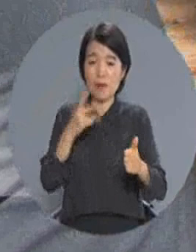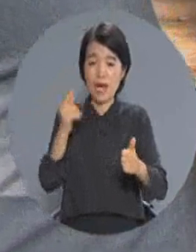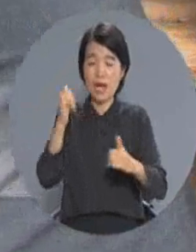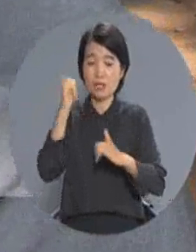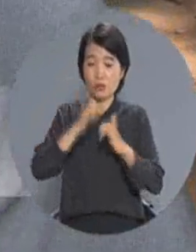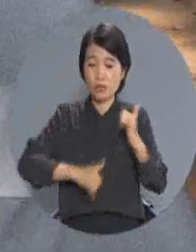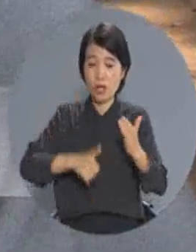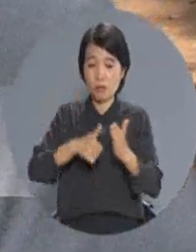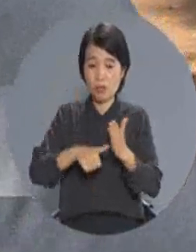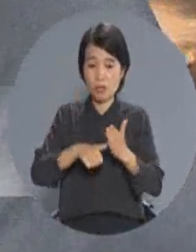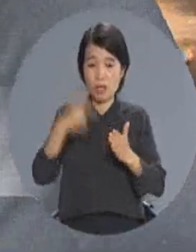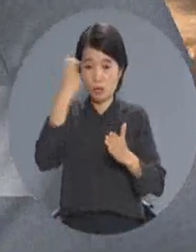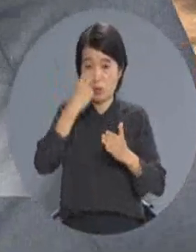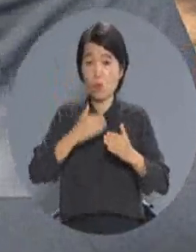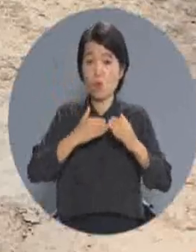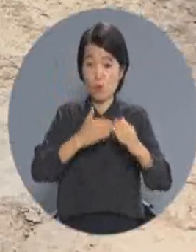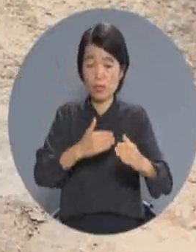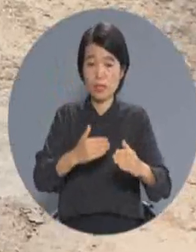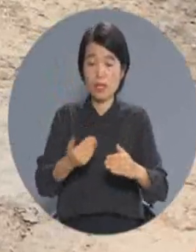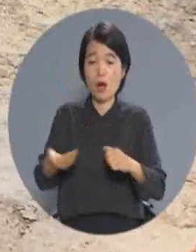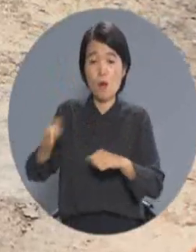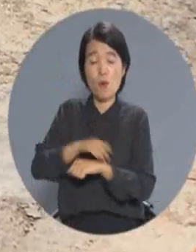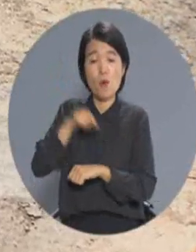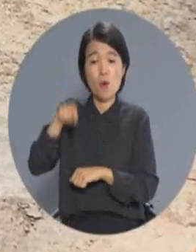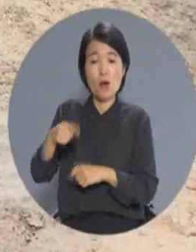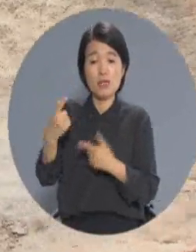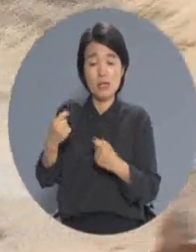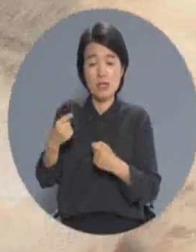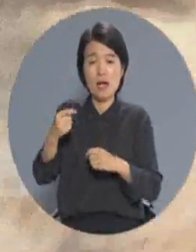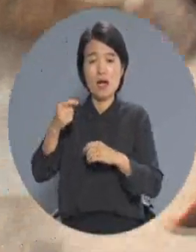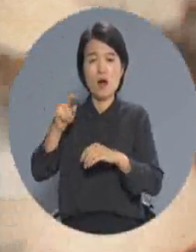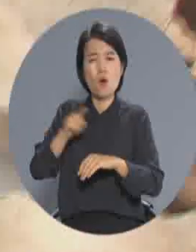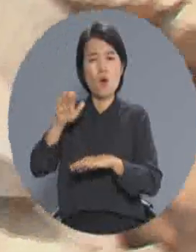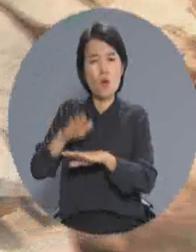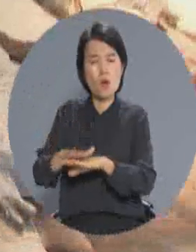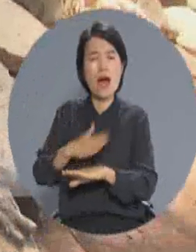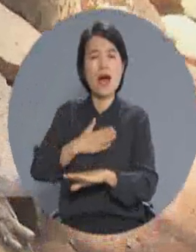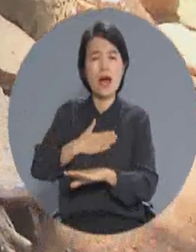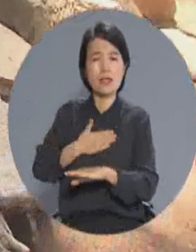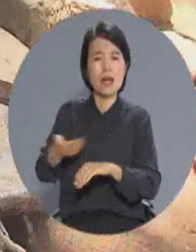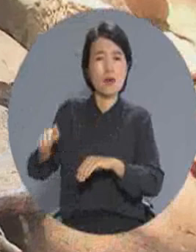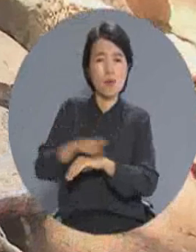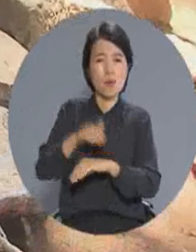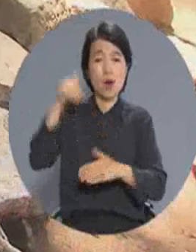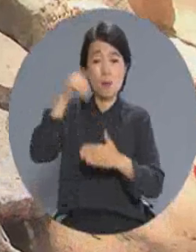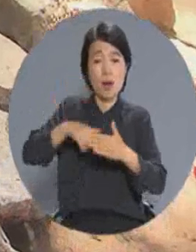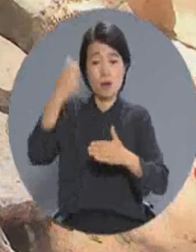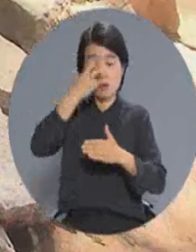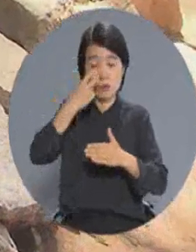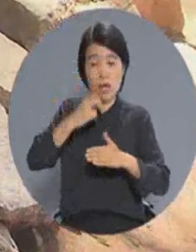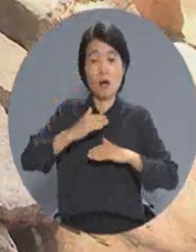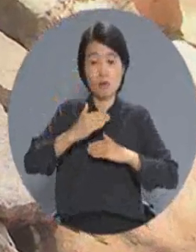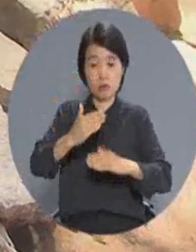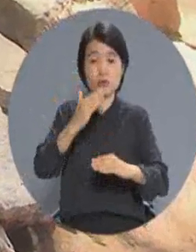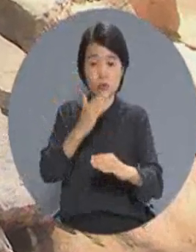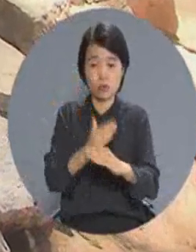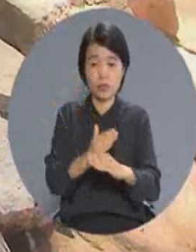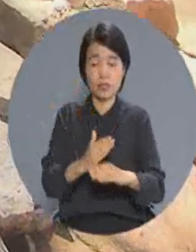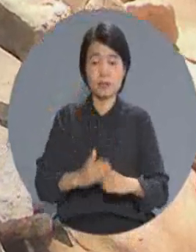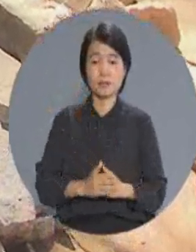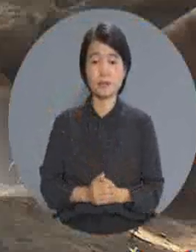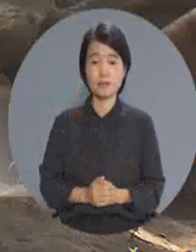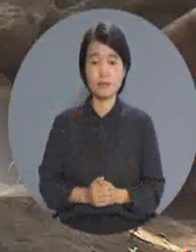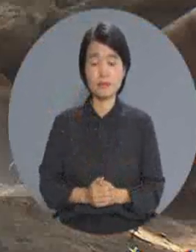유적 발굴 조사의 일환으로 봉림고분처럼 위치 정도만 알려졌던 고분들의 발굴 조사가 활발하게 이루어지고